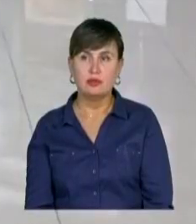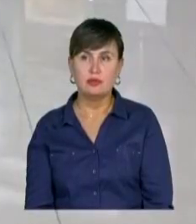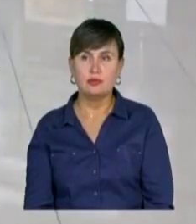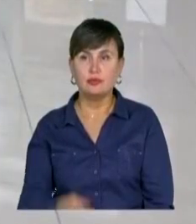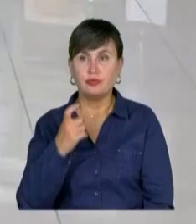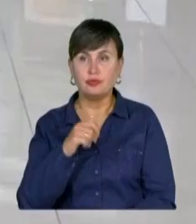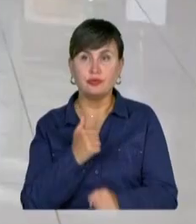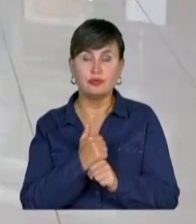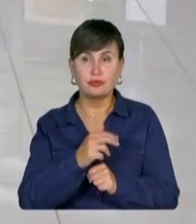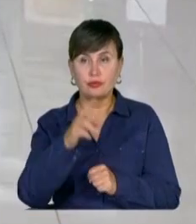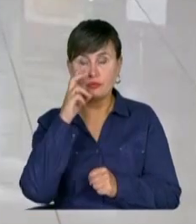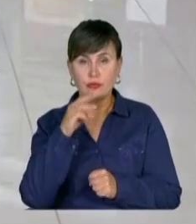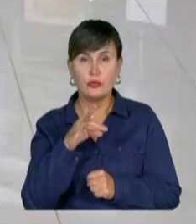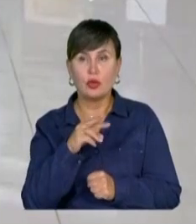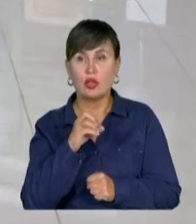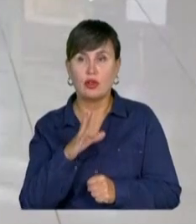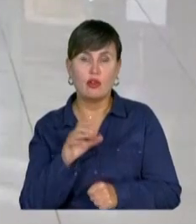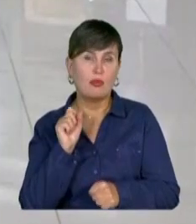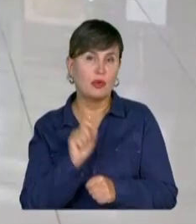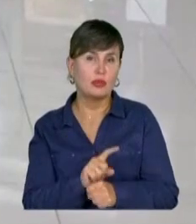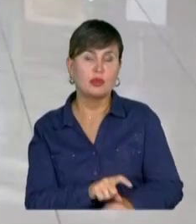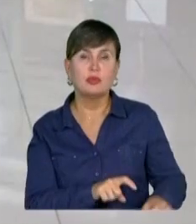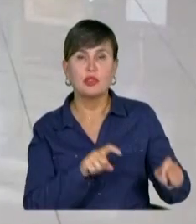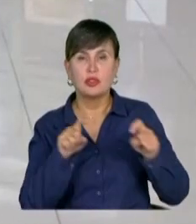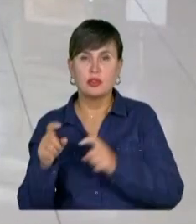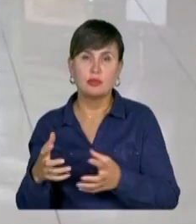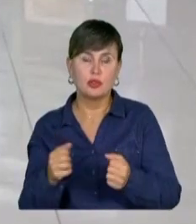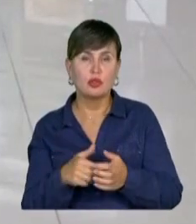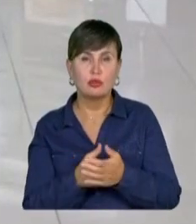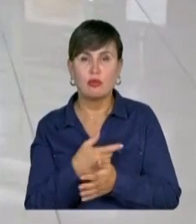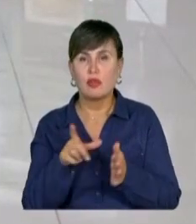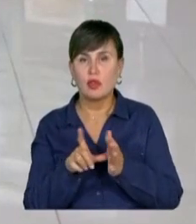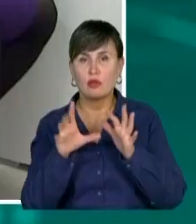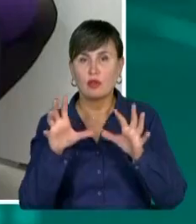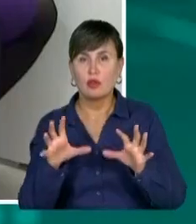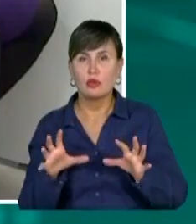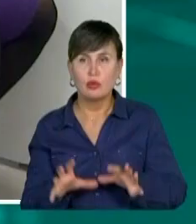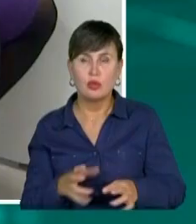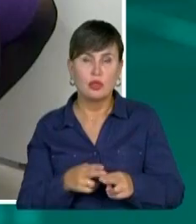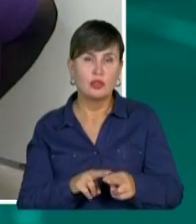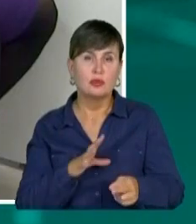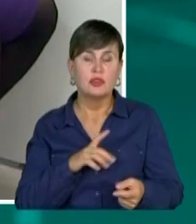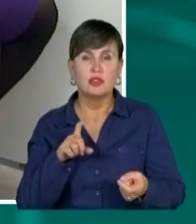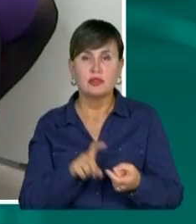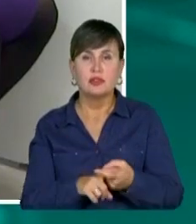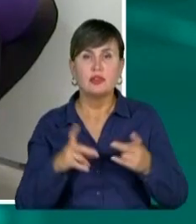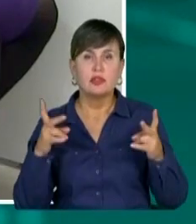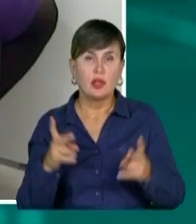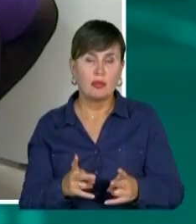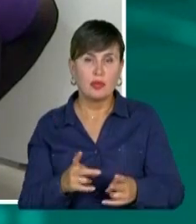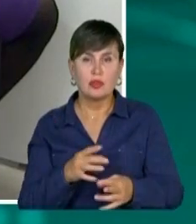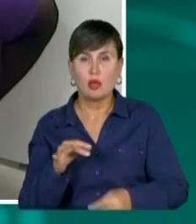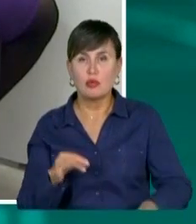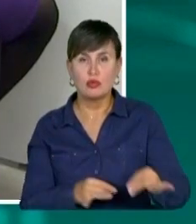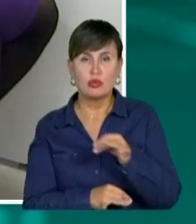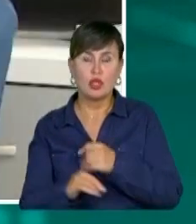Напомню, глава государства Касым-Жомарт Токаев поручил перенести принятие нового налогового кодекса. Это было связано с необходимостью детального